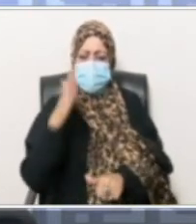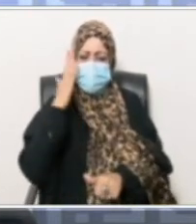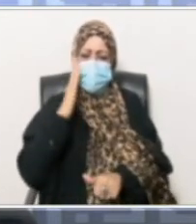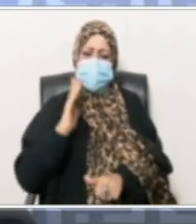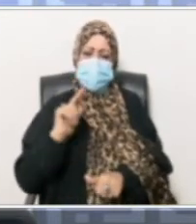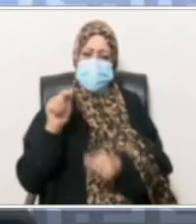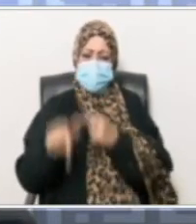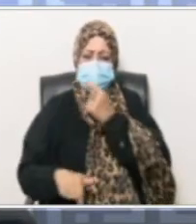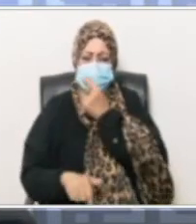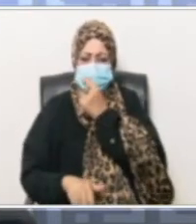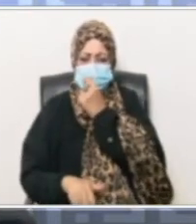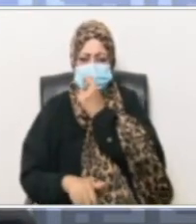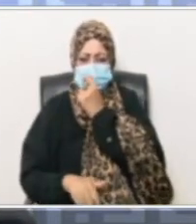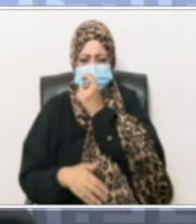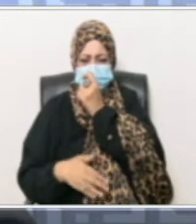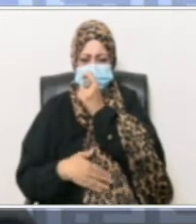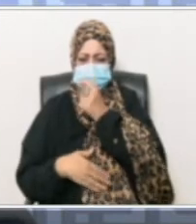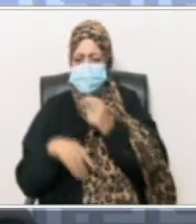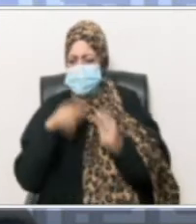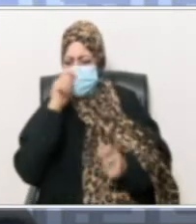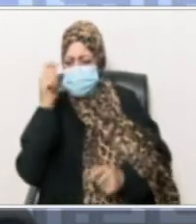إخوانهم ويدفنونهم أحياء